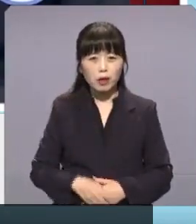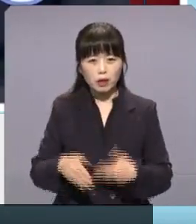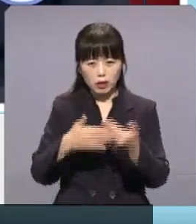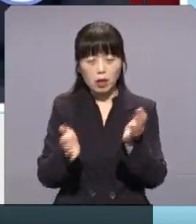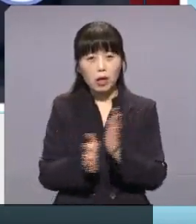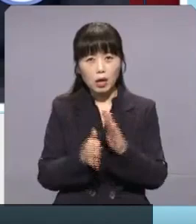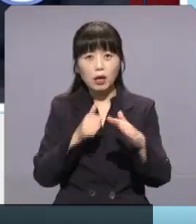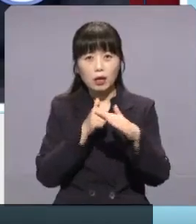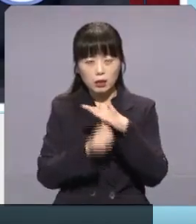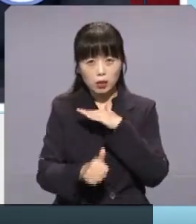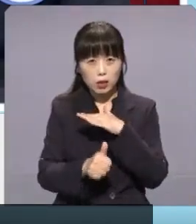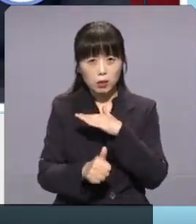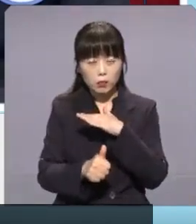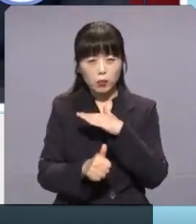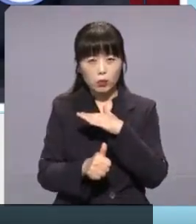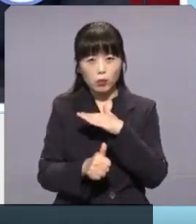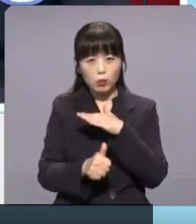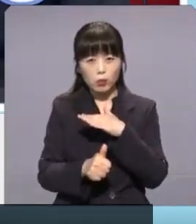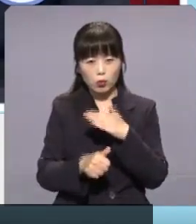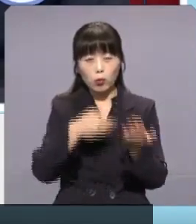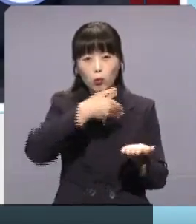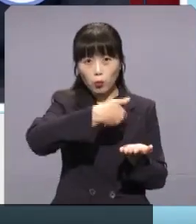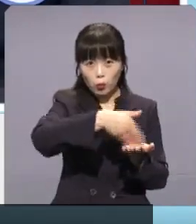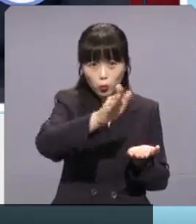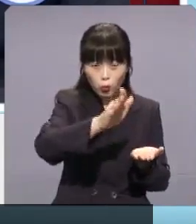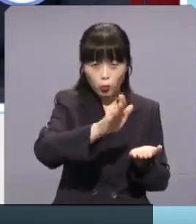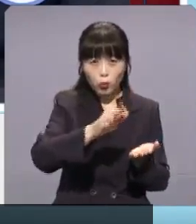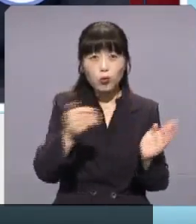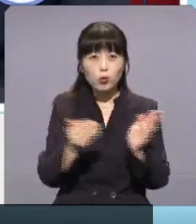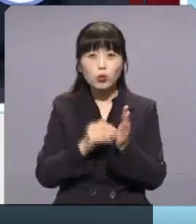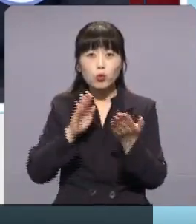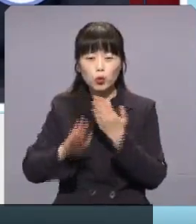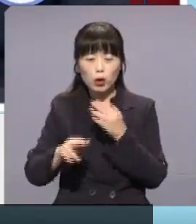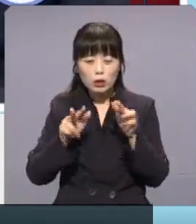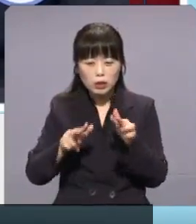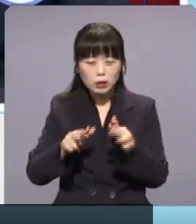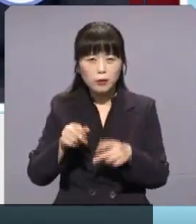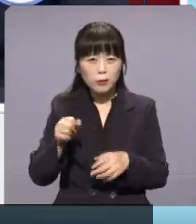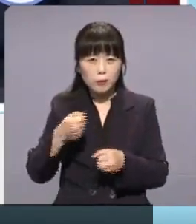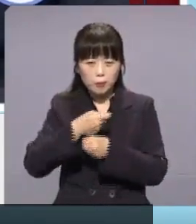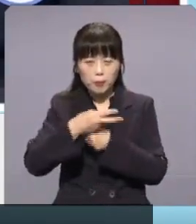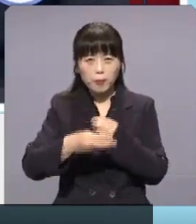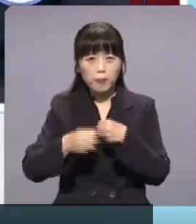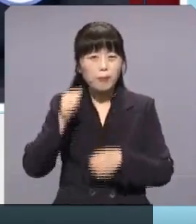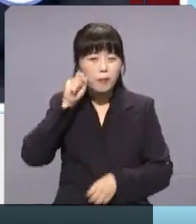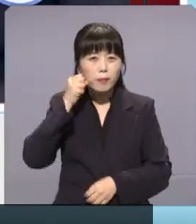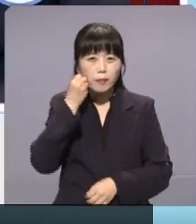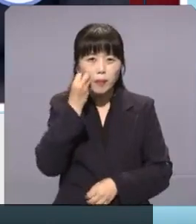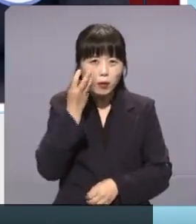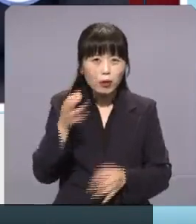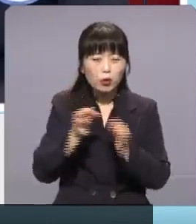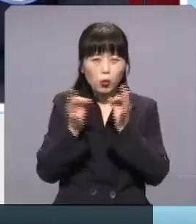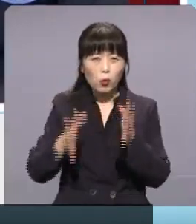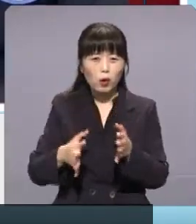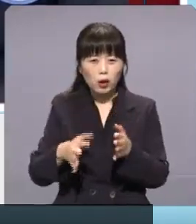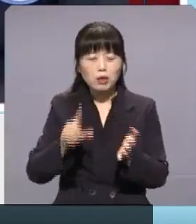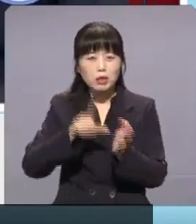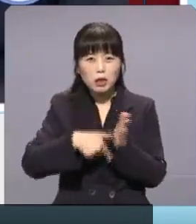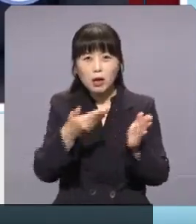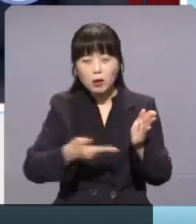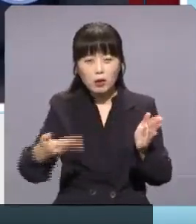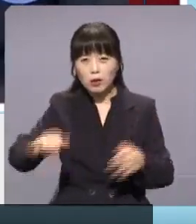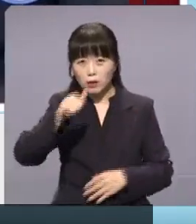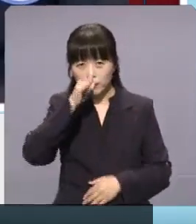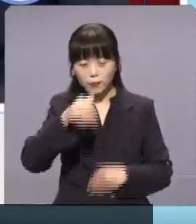당대표 멀쩡한 당대표 물러나게 한 다음에 지금까지 지금 몇 개월을 이렇게 시간을 허송세월 보낸 거잖아요. 예, 예.